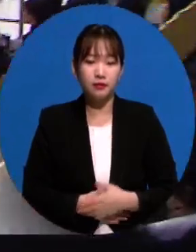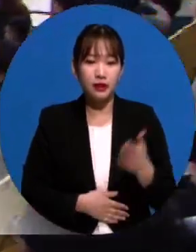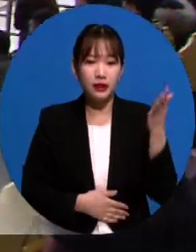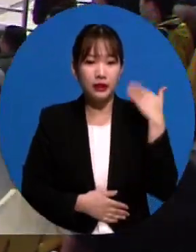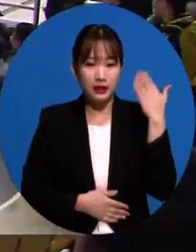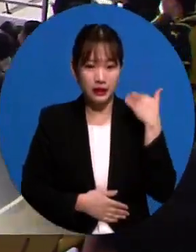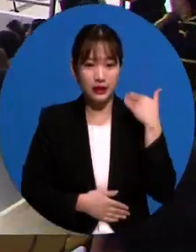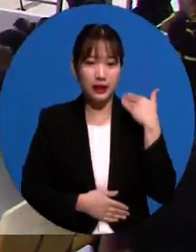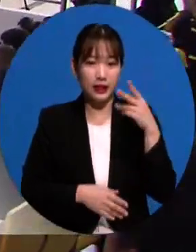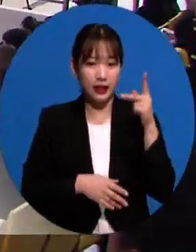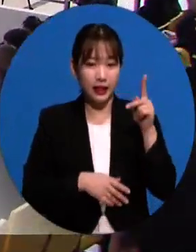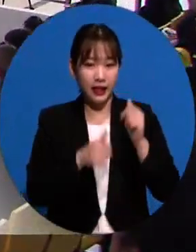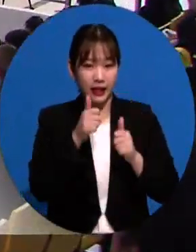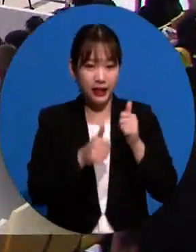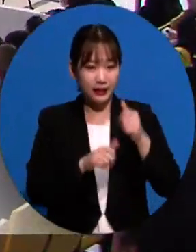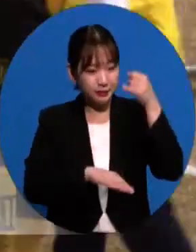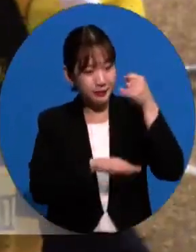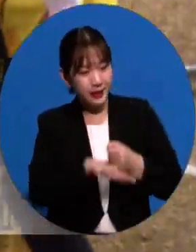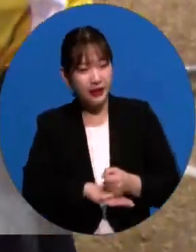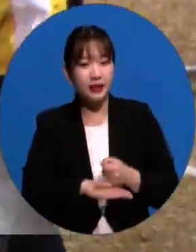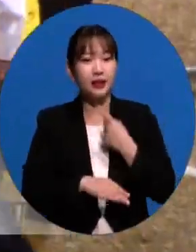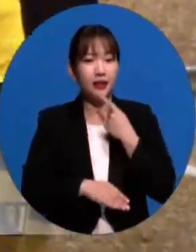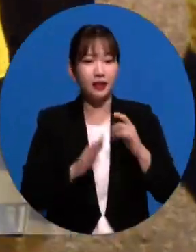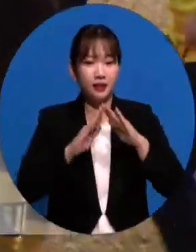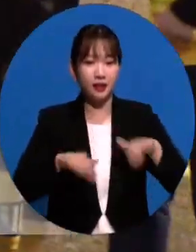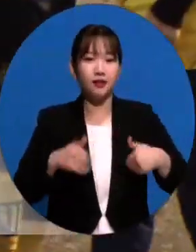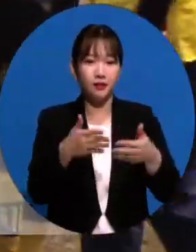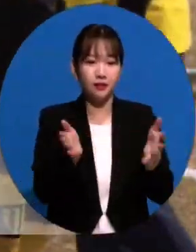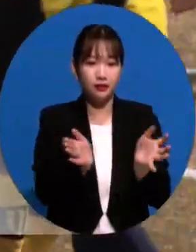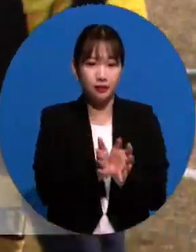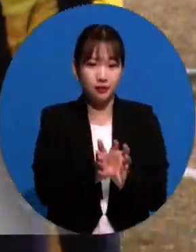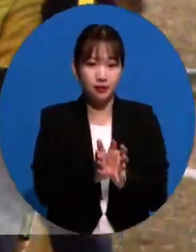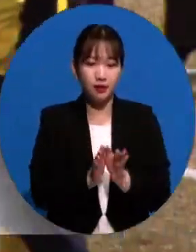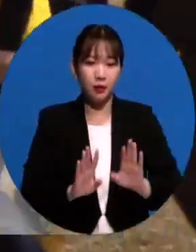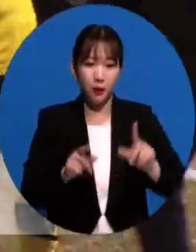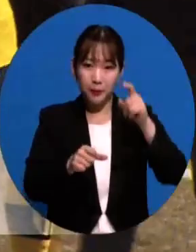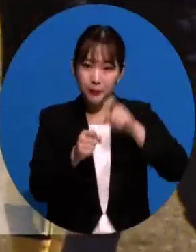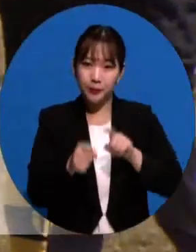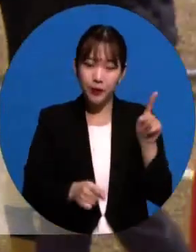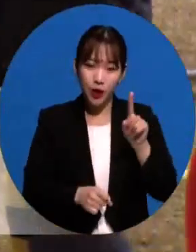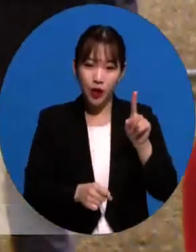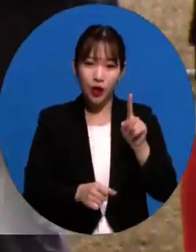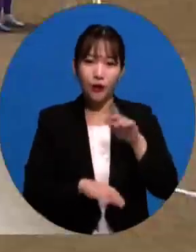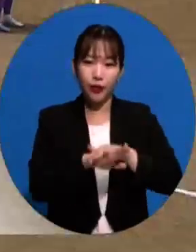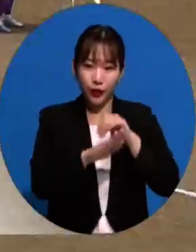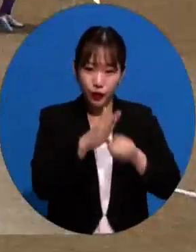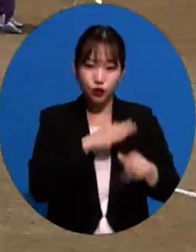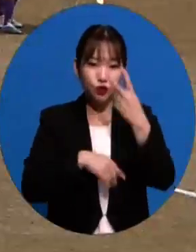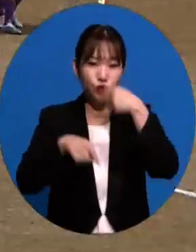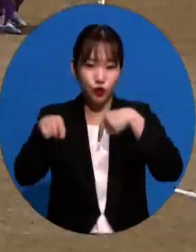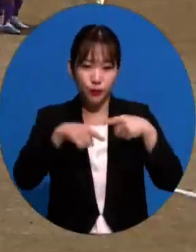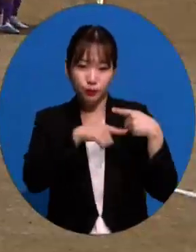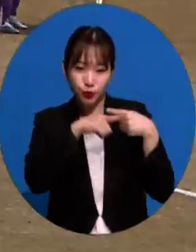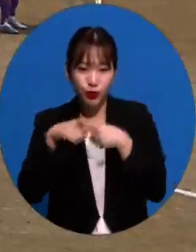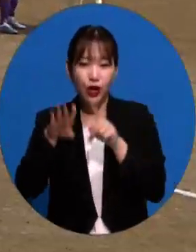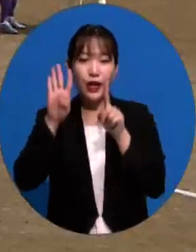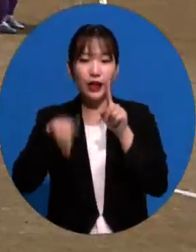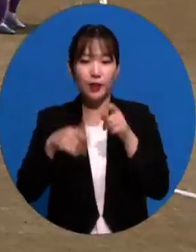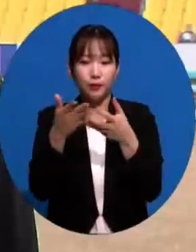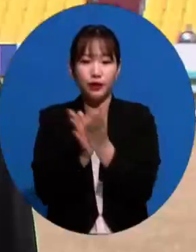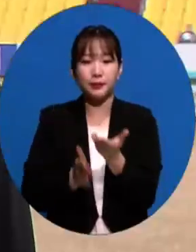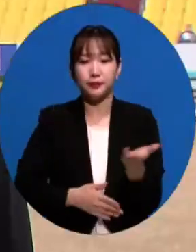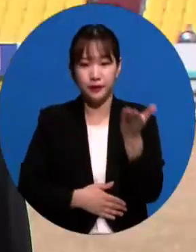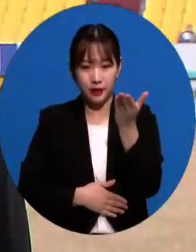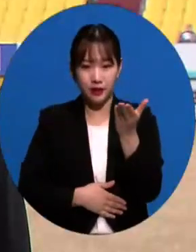지난 시즌 K리그2 최하위를 기록한 전남 드래곤즈. 올해 목표는 선수도 감독도 무조건 1부 리그